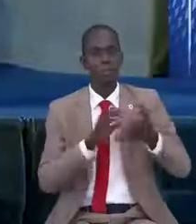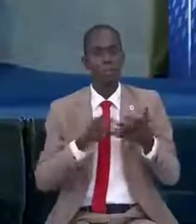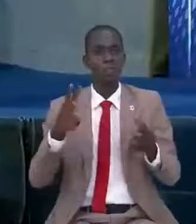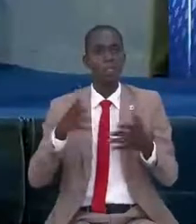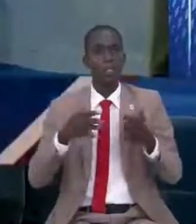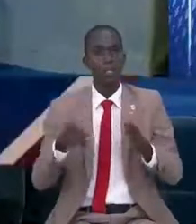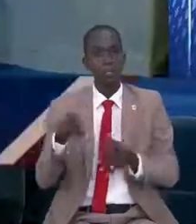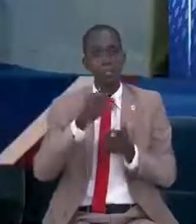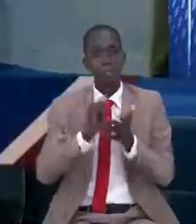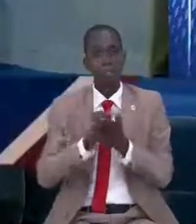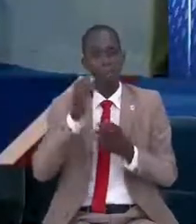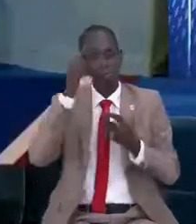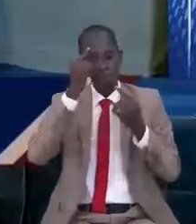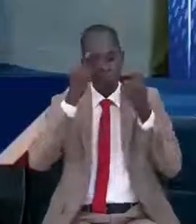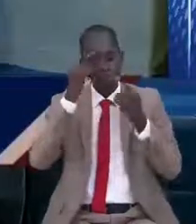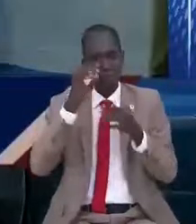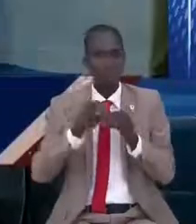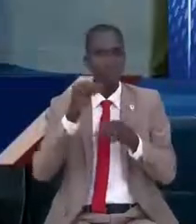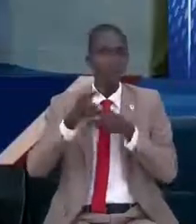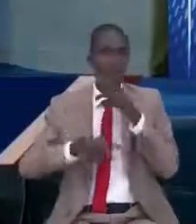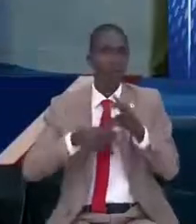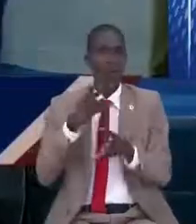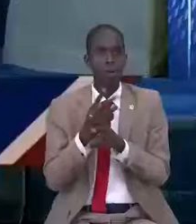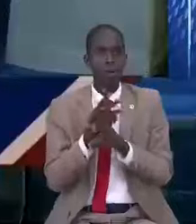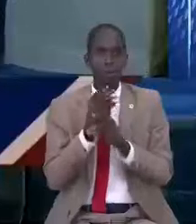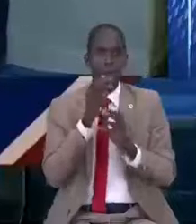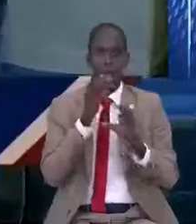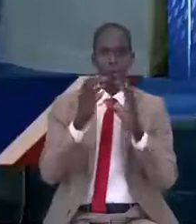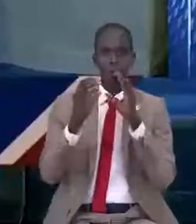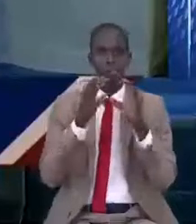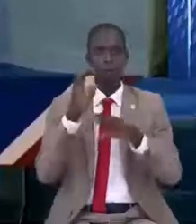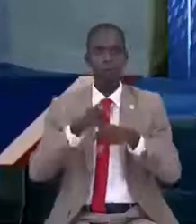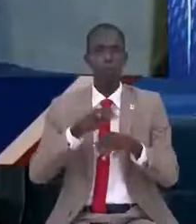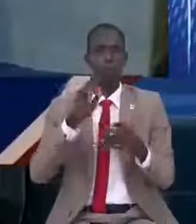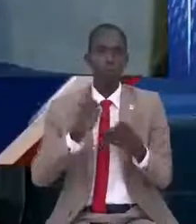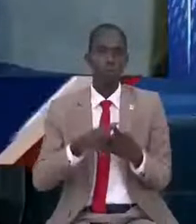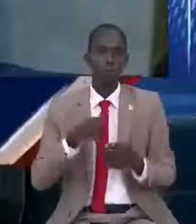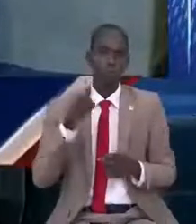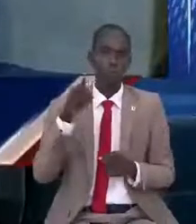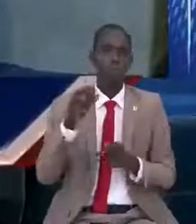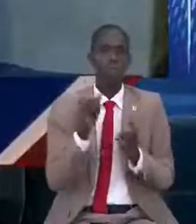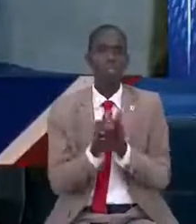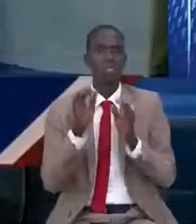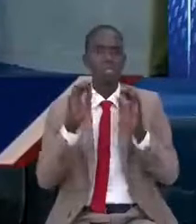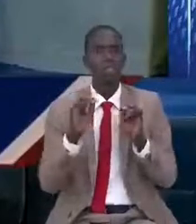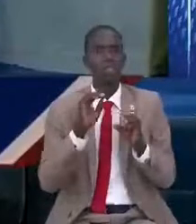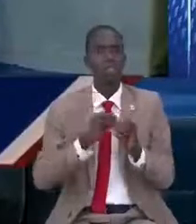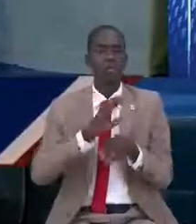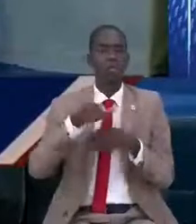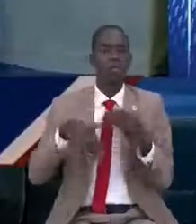Que celui à qui l'on enseigne la parole fasse part de tous ses biens à celui